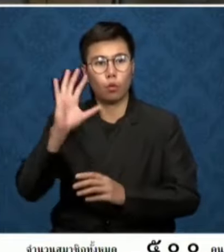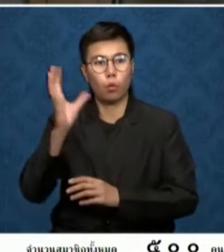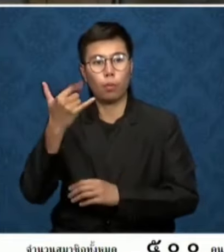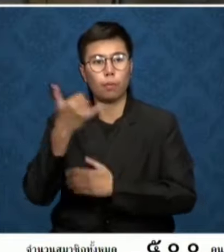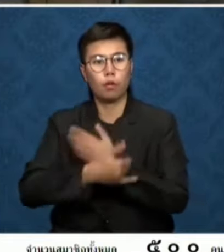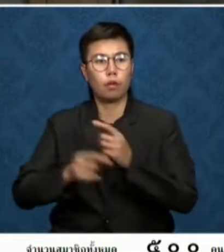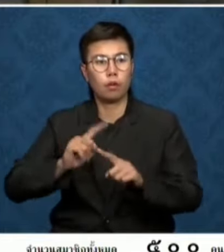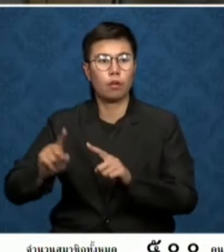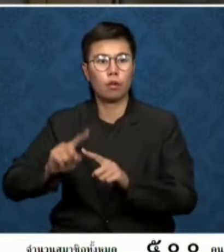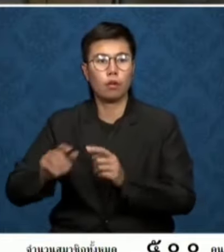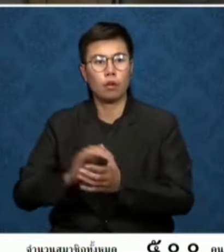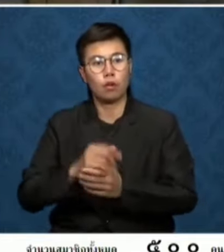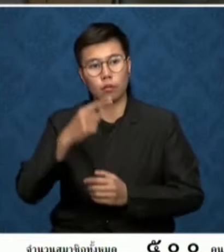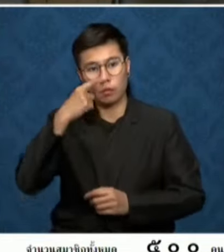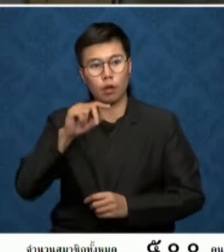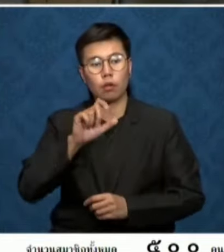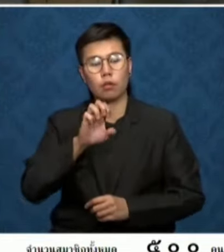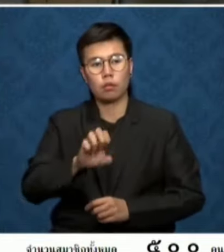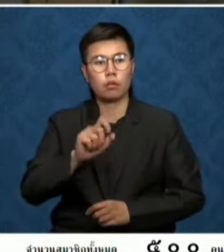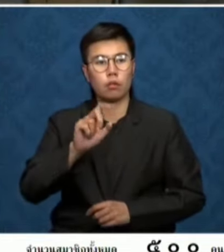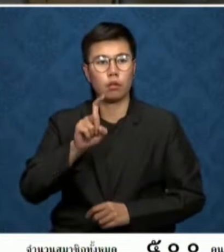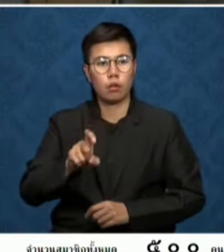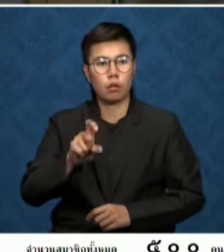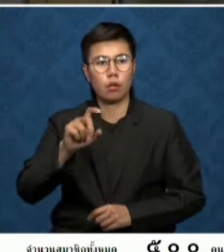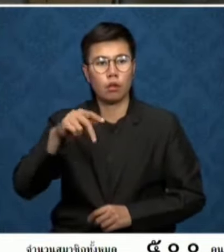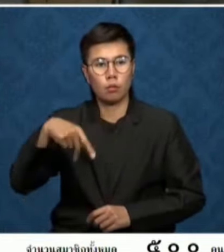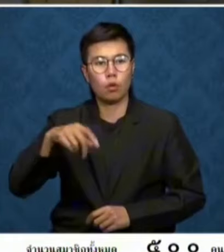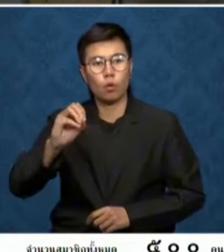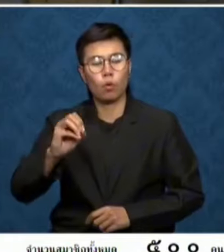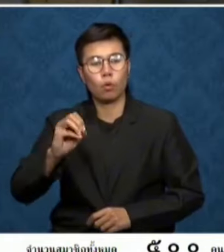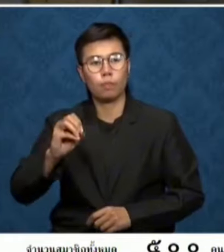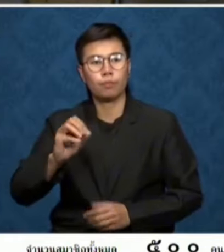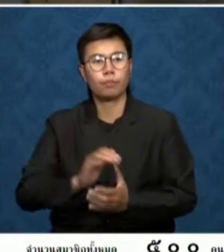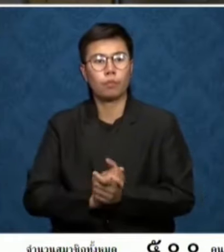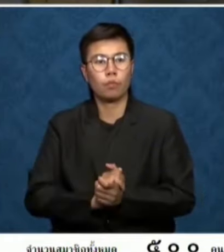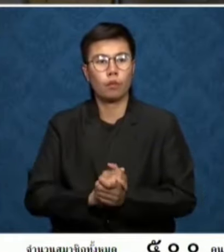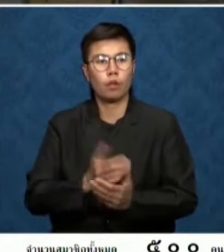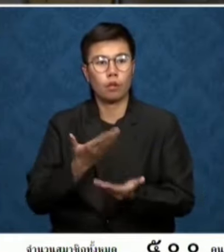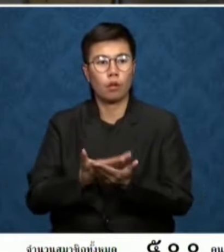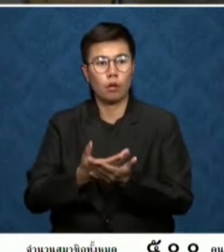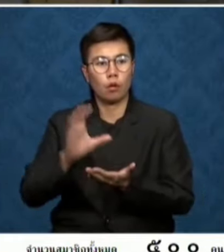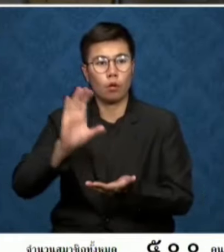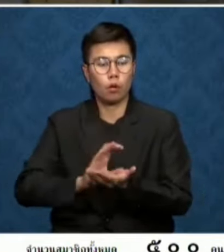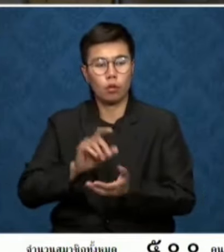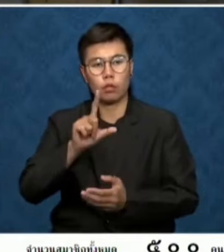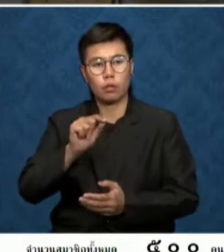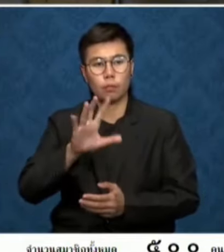Thai Entrepreneur Expo 2024นะครับงบประมาณที่ขอไว้ทั้งสิ้นประมาณ